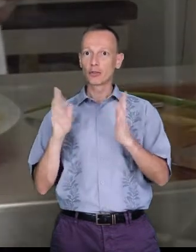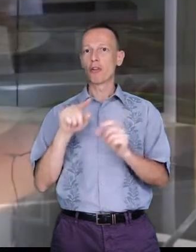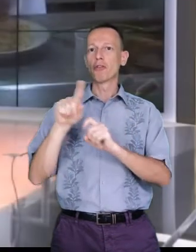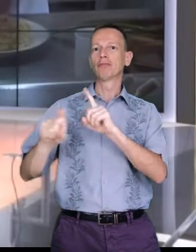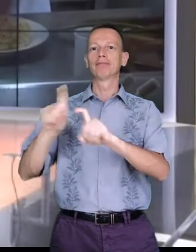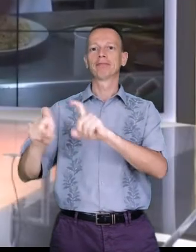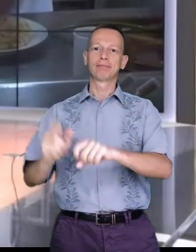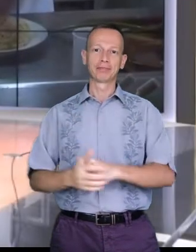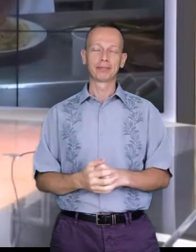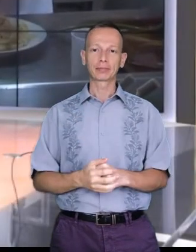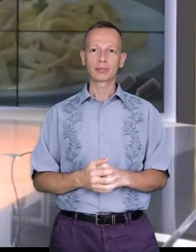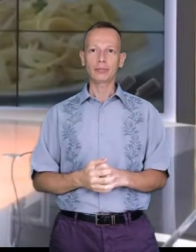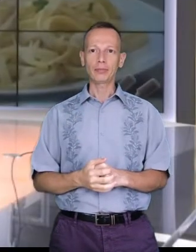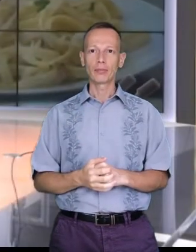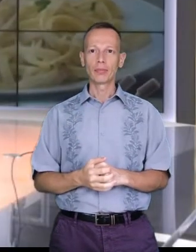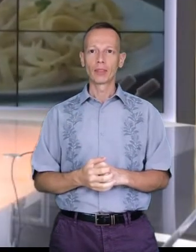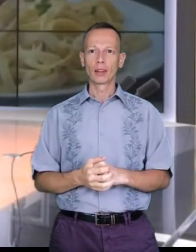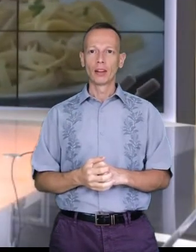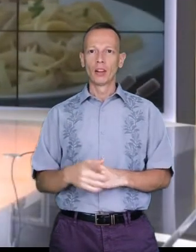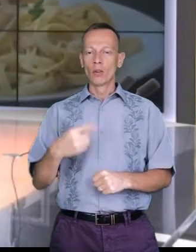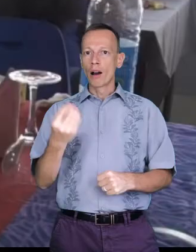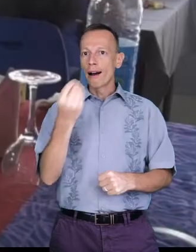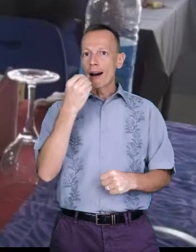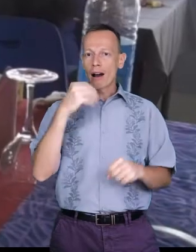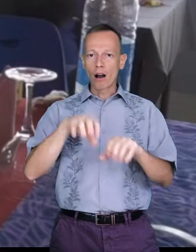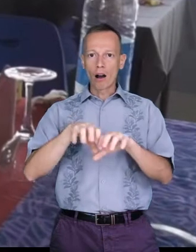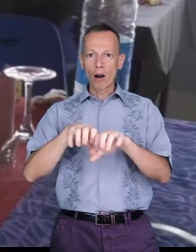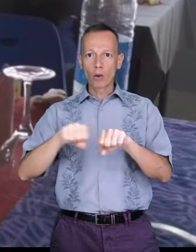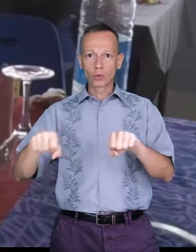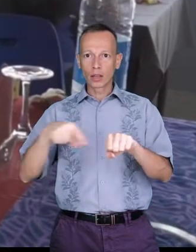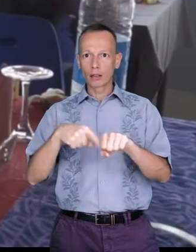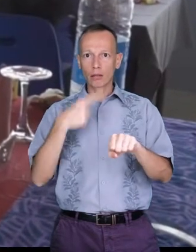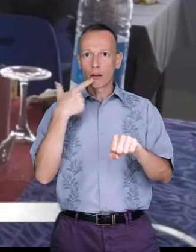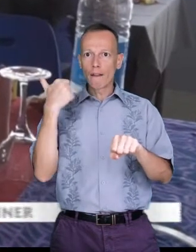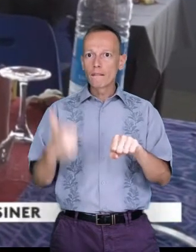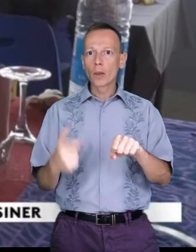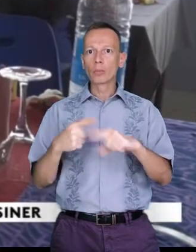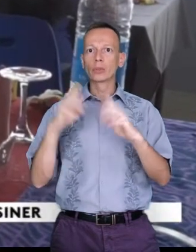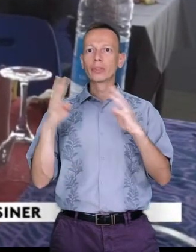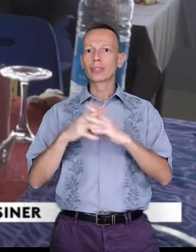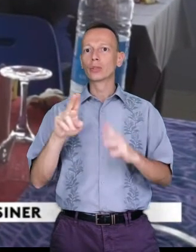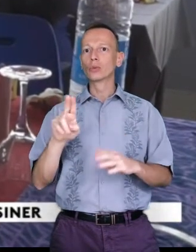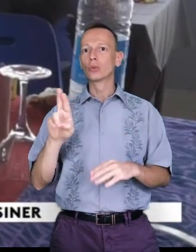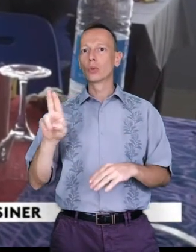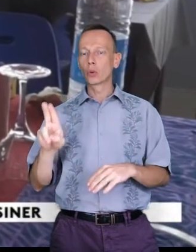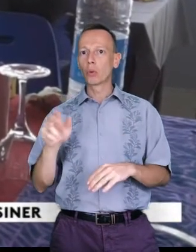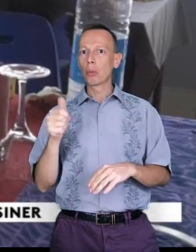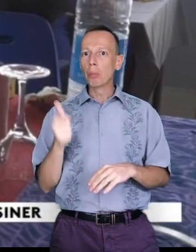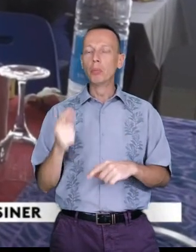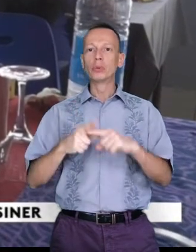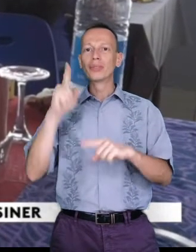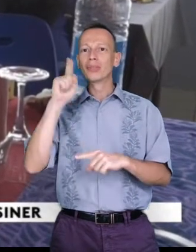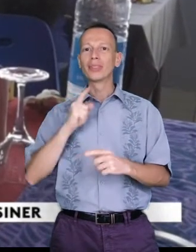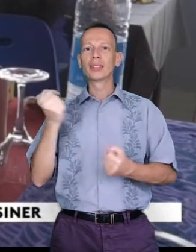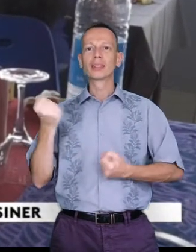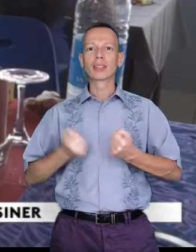pas mal. Écoutez, au micro de Belen Firo. On a mangé une super bonne andouillette et des frites de roux, c'était excellent. Les filles